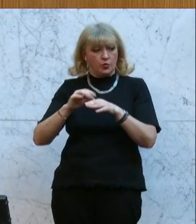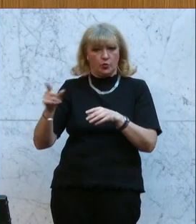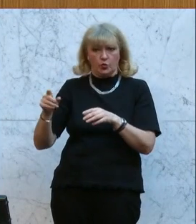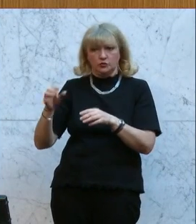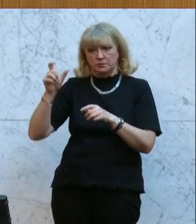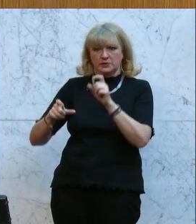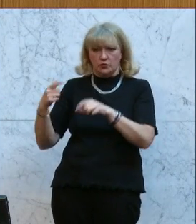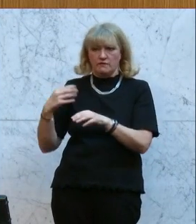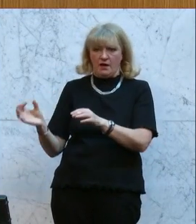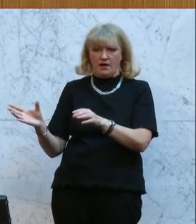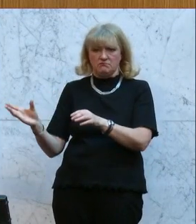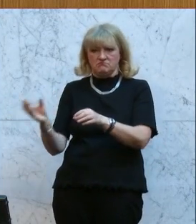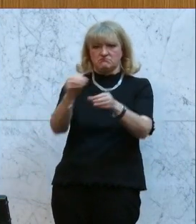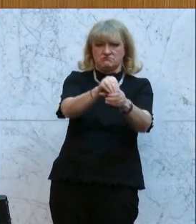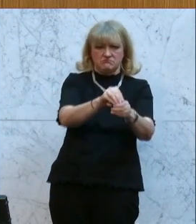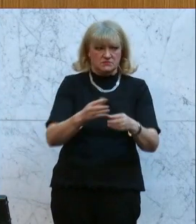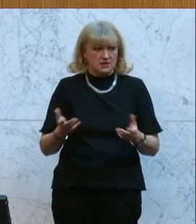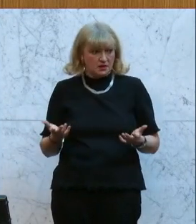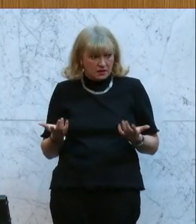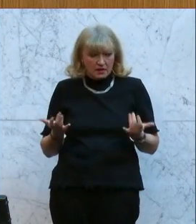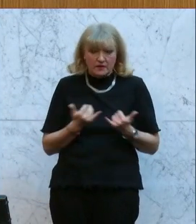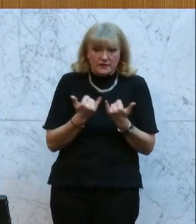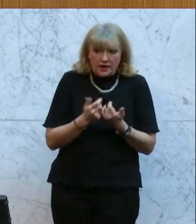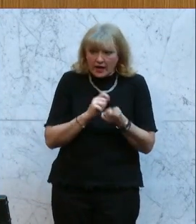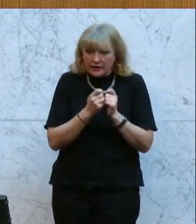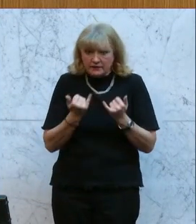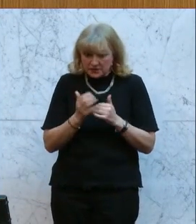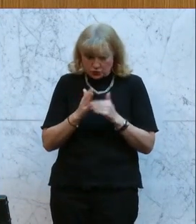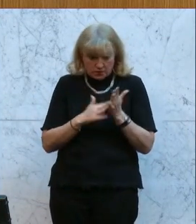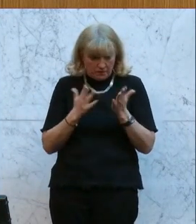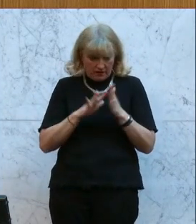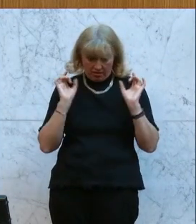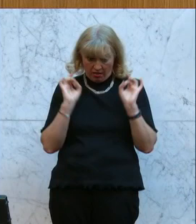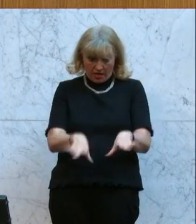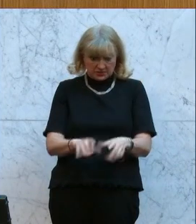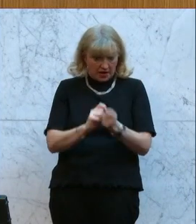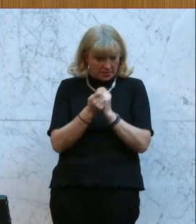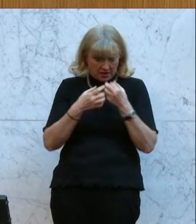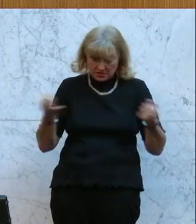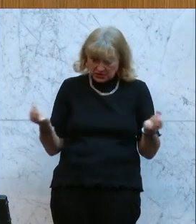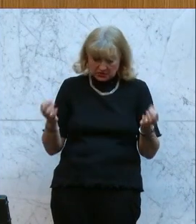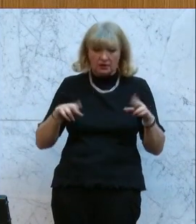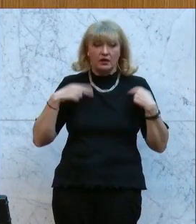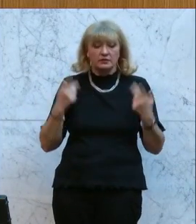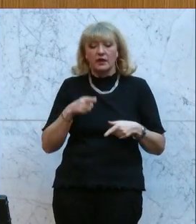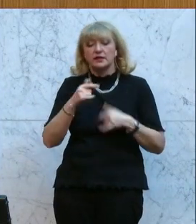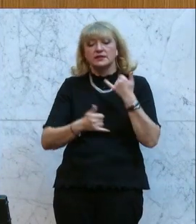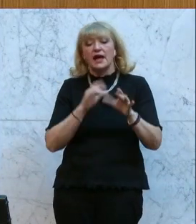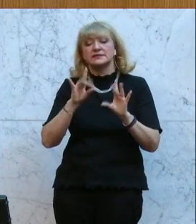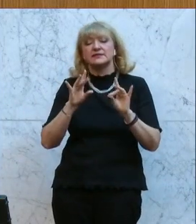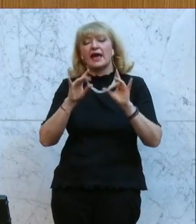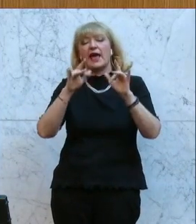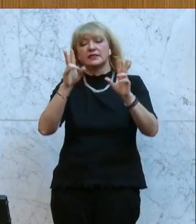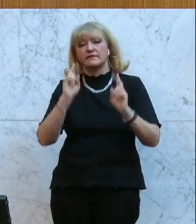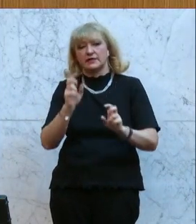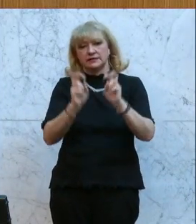hat. Wo wir jetzt nichts ändern und das System weiterlaufen lassen, haben wir die nächsten Jahrzehnte dort Personen sitzen, deren